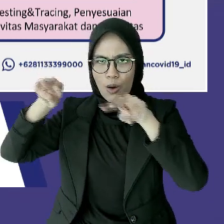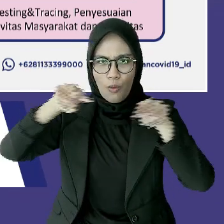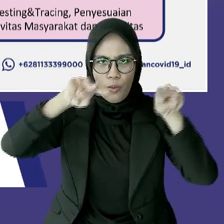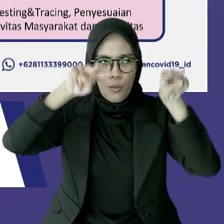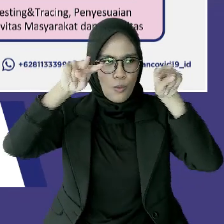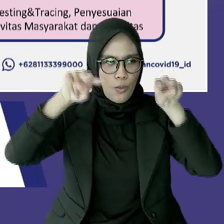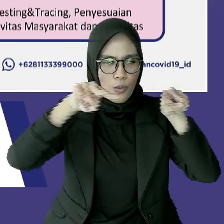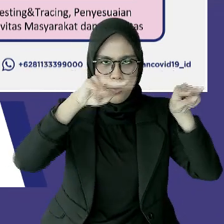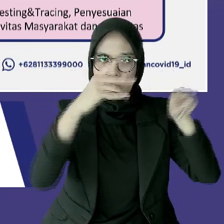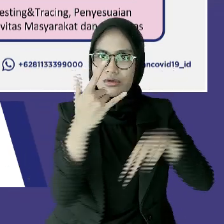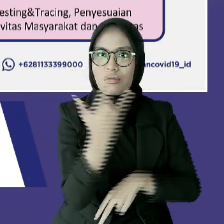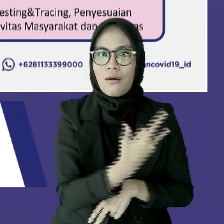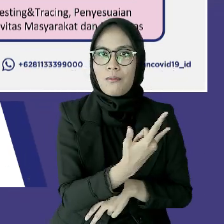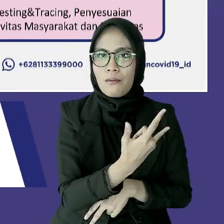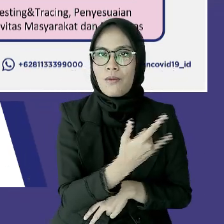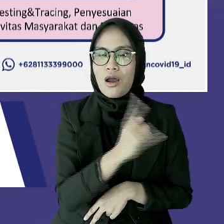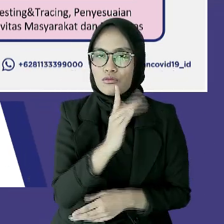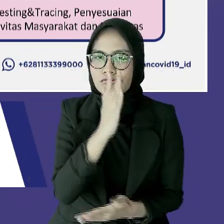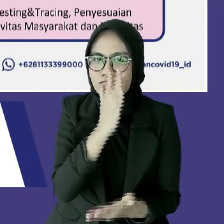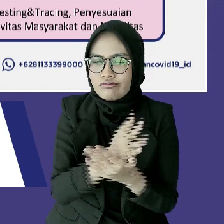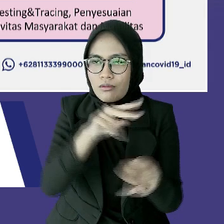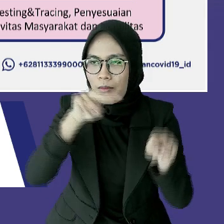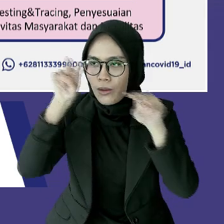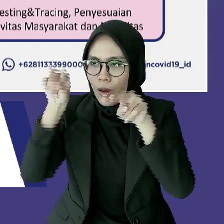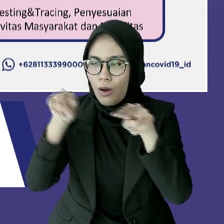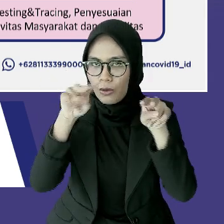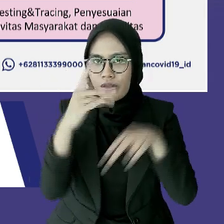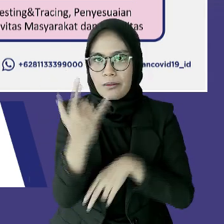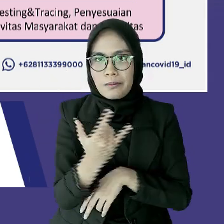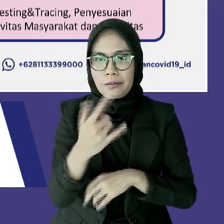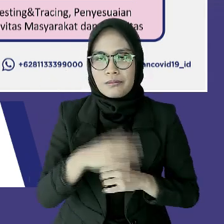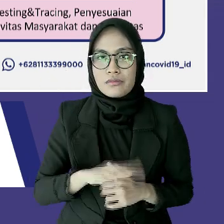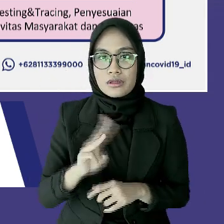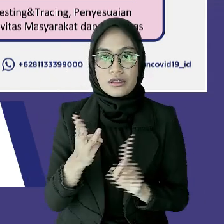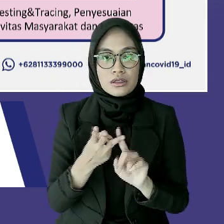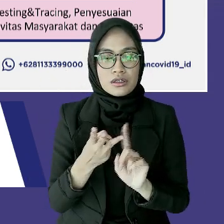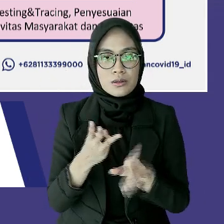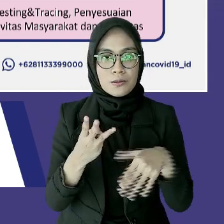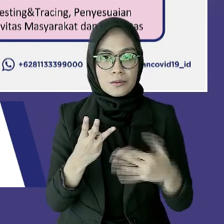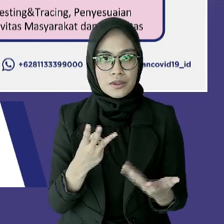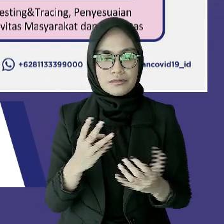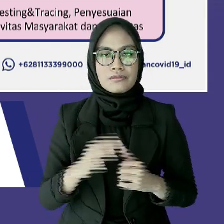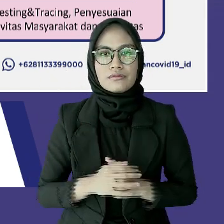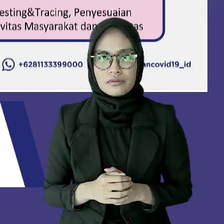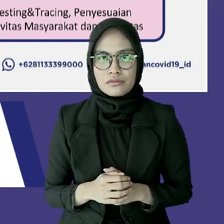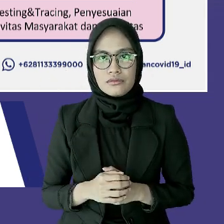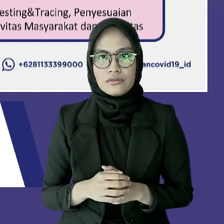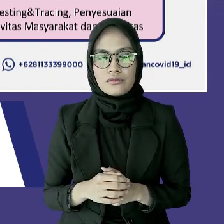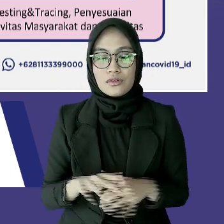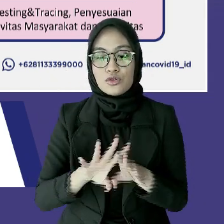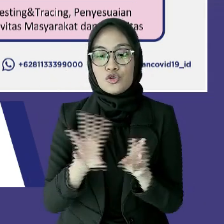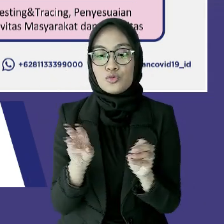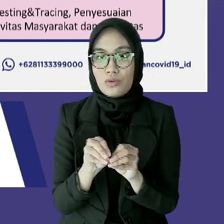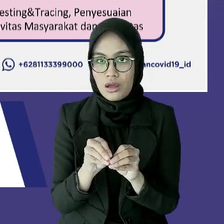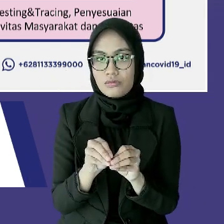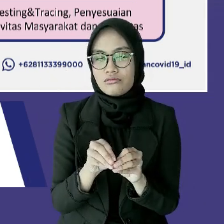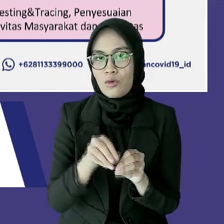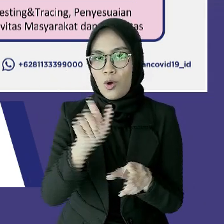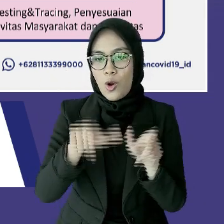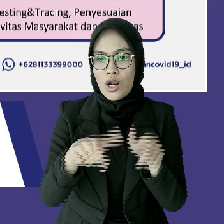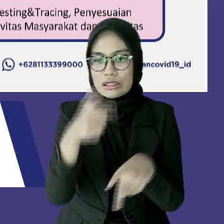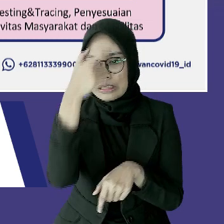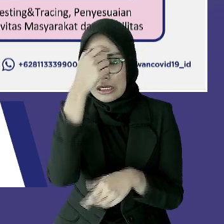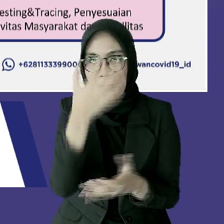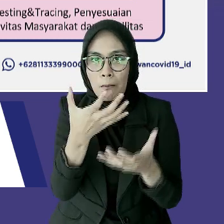genomik COVID-19 secara konsisten. Yang ketiga, terus menekan angka kasus berat dan kematian menjadi